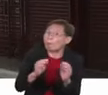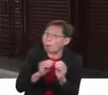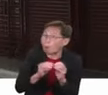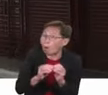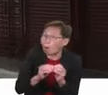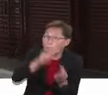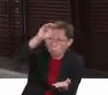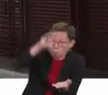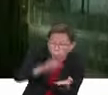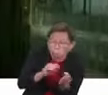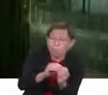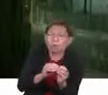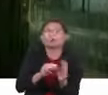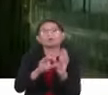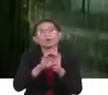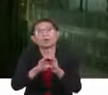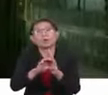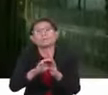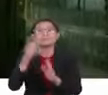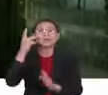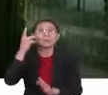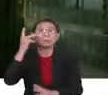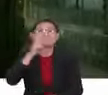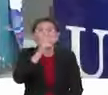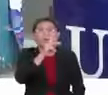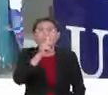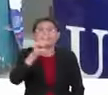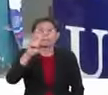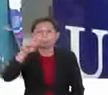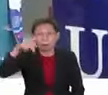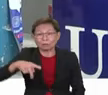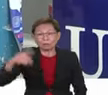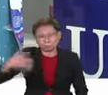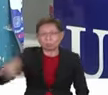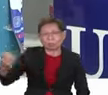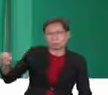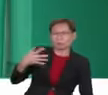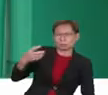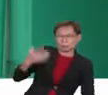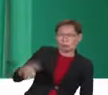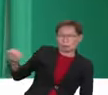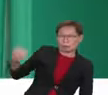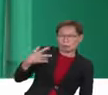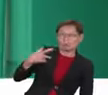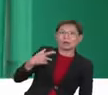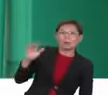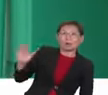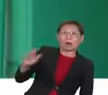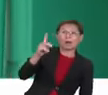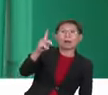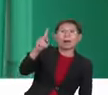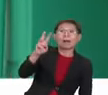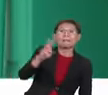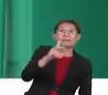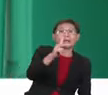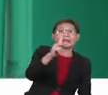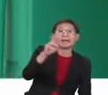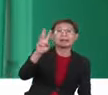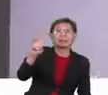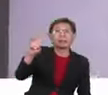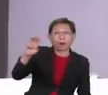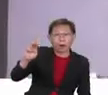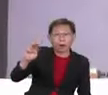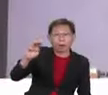contoh, Kementerian Wilayah Persekutuan telah memaklumkan kepada kita di mana Kementerian Wilayah Persekutuan